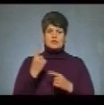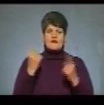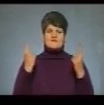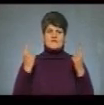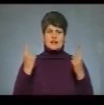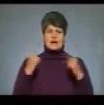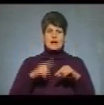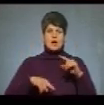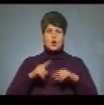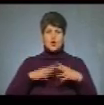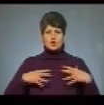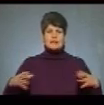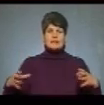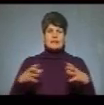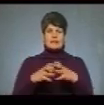всі наша Україна.